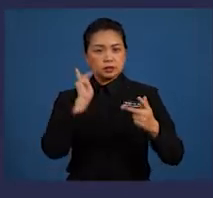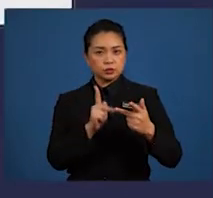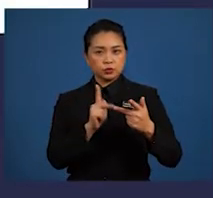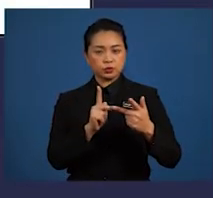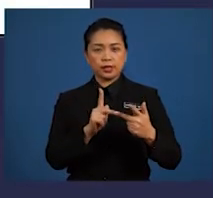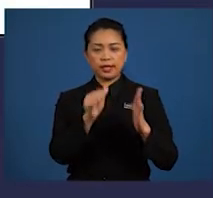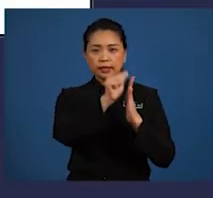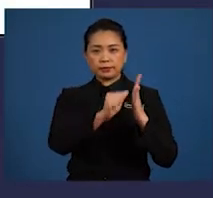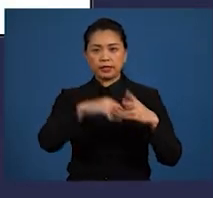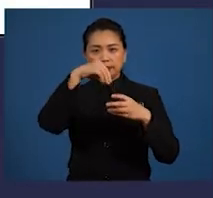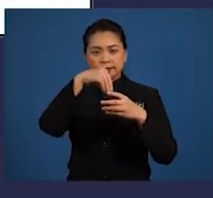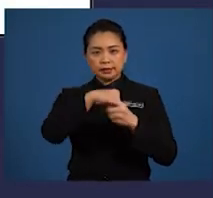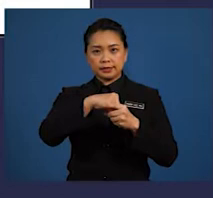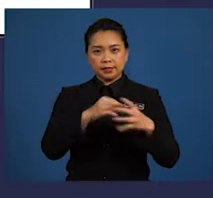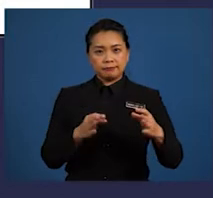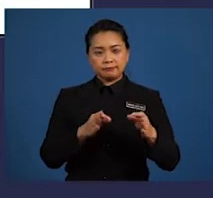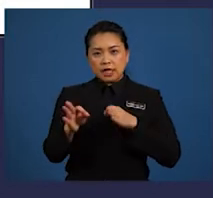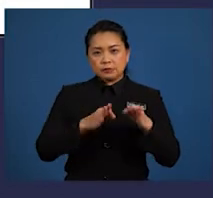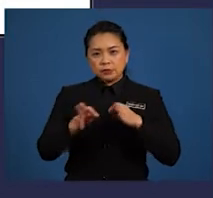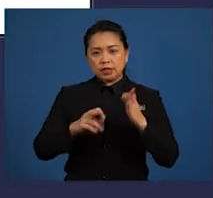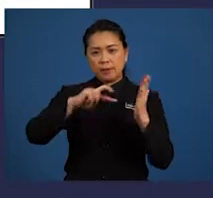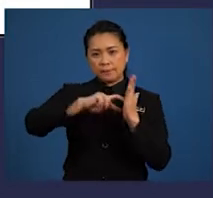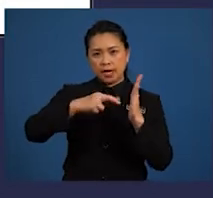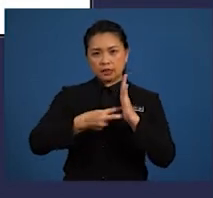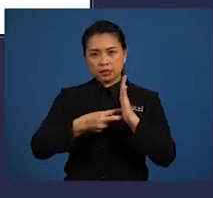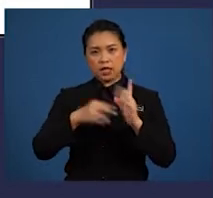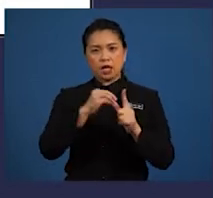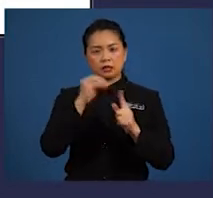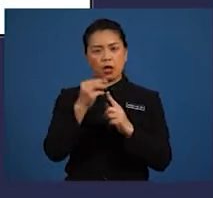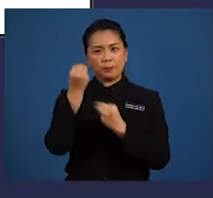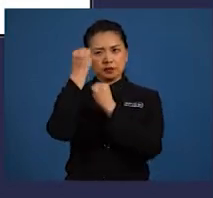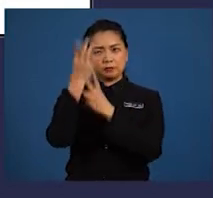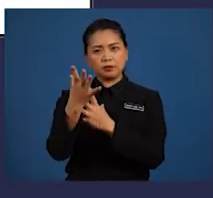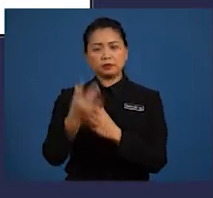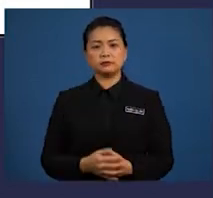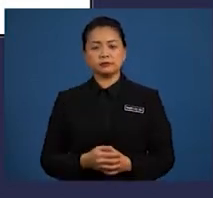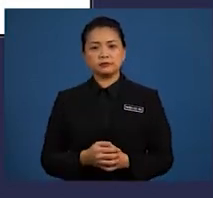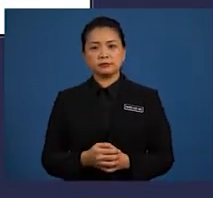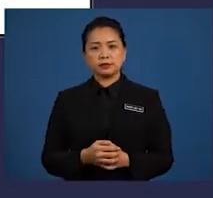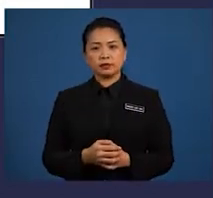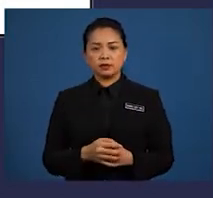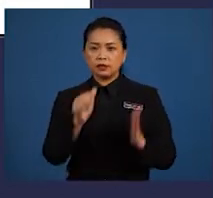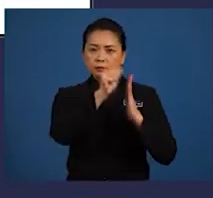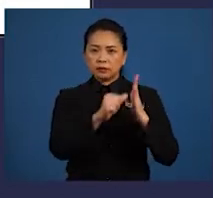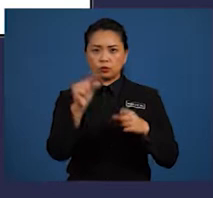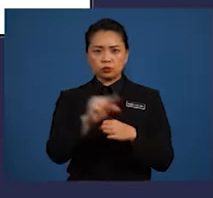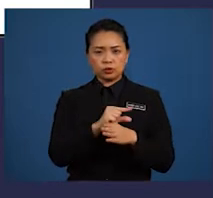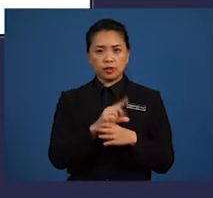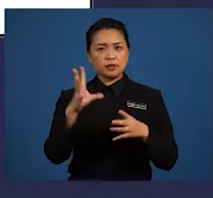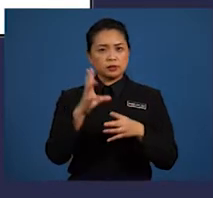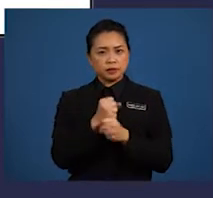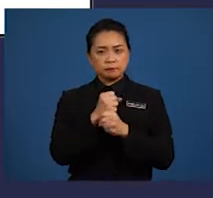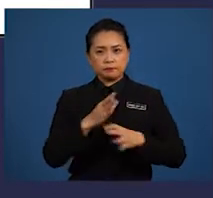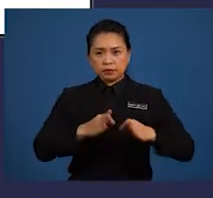kesesuaian animasi Dalam memperjelaskan makna atau mistis animasi digunakan